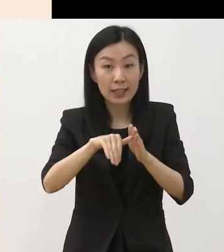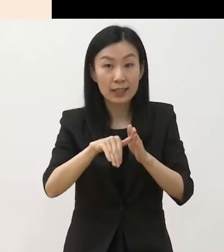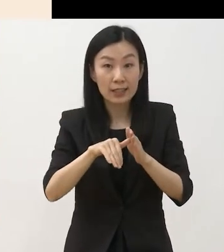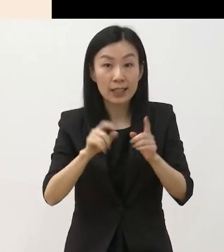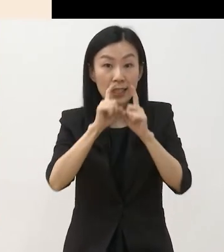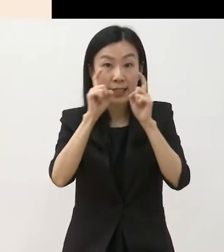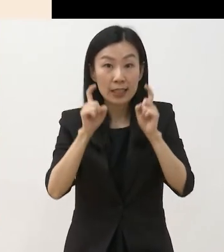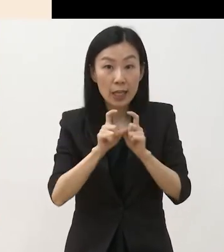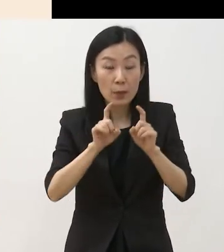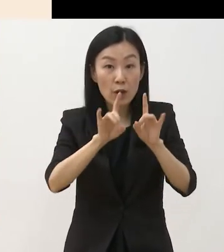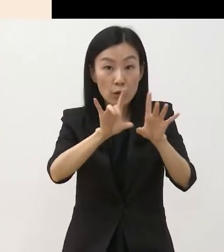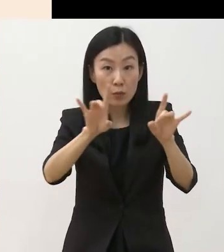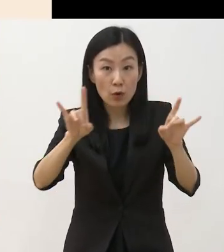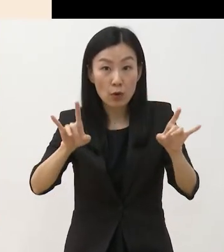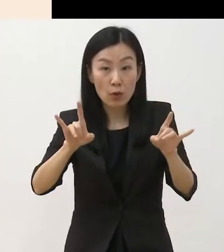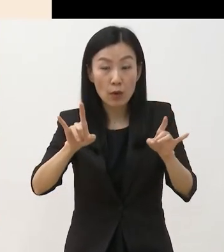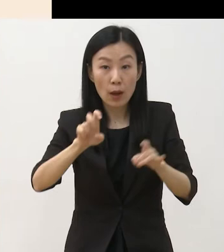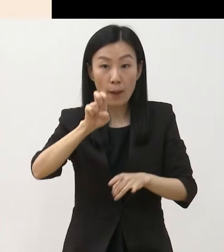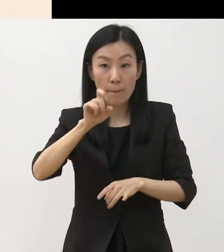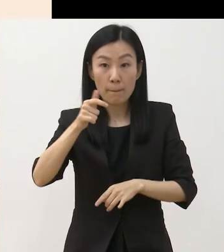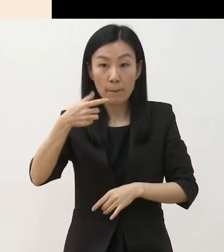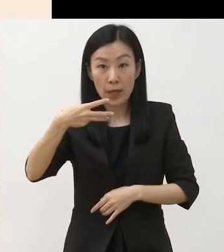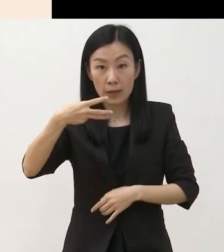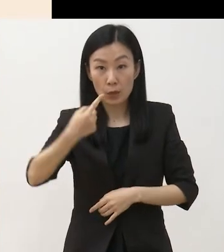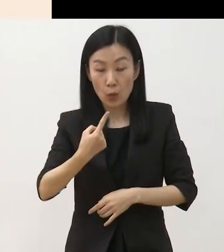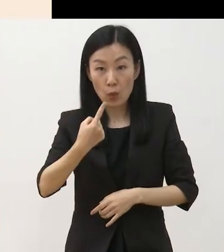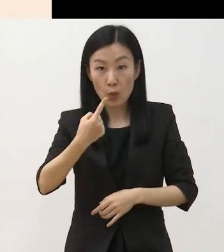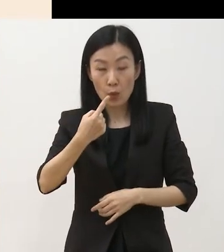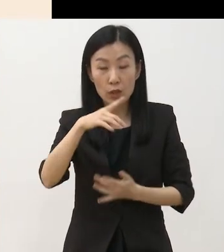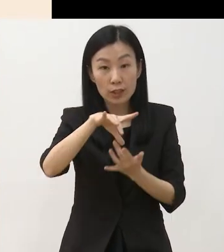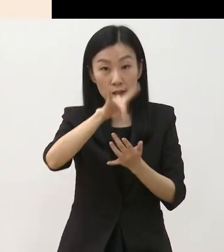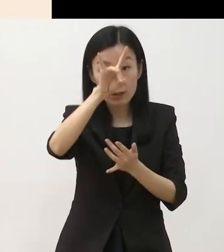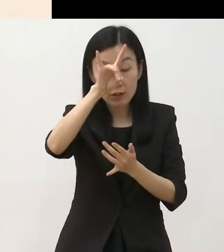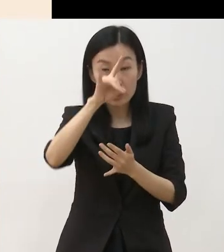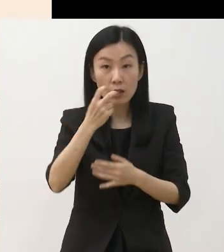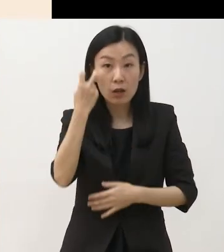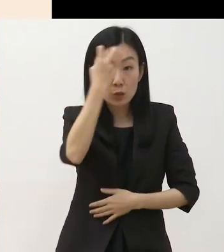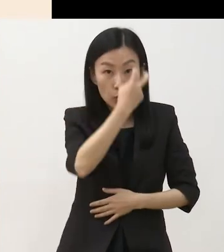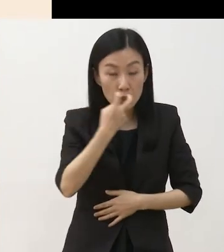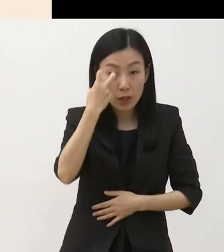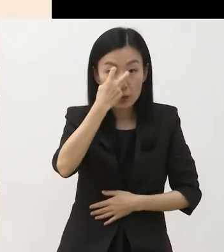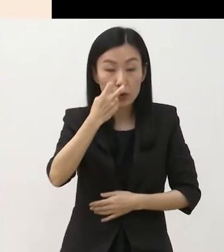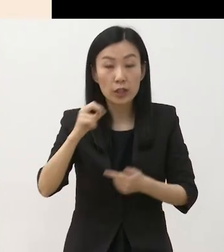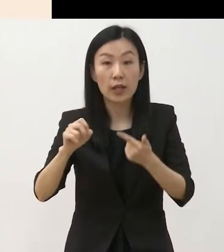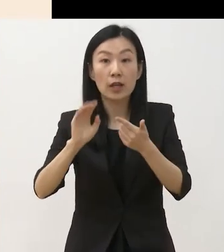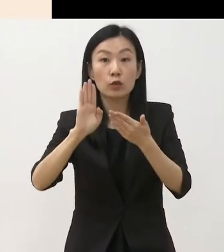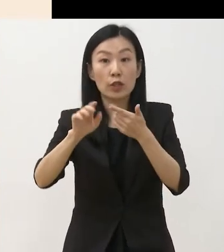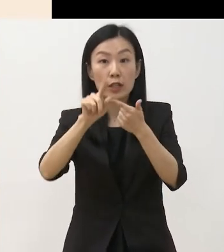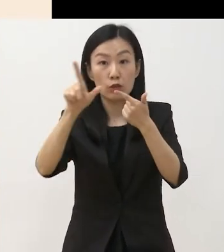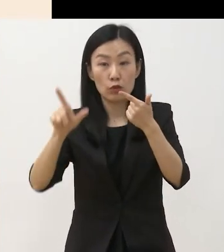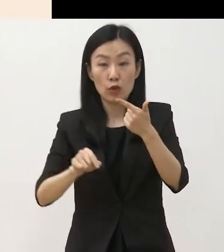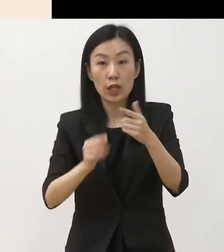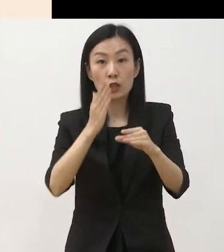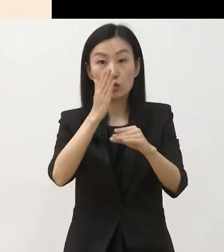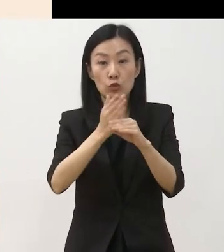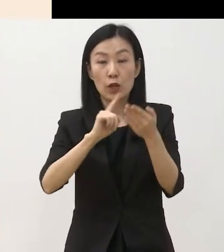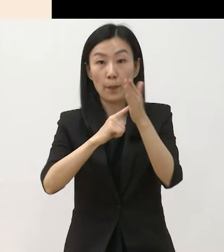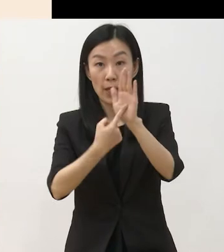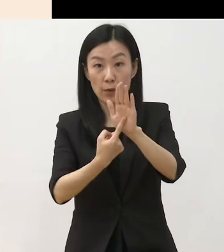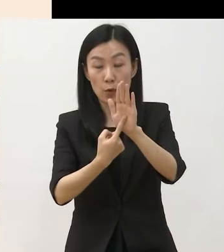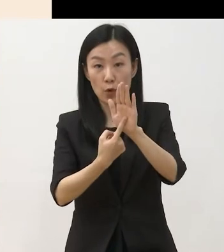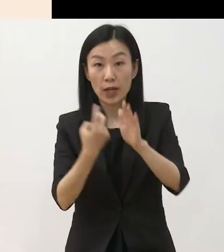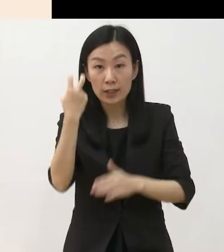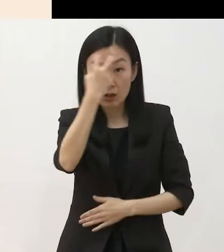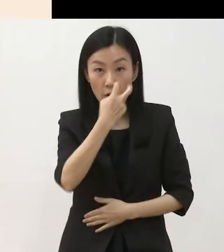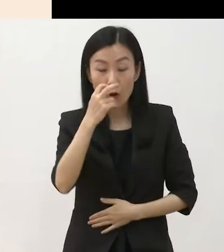개별적으로 멘토를 선정하셔서 조사 연구하시면 되고요. 그렇게 해서 6월 달에 중간 발표와 점검의